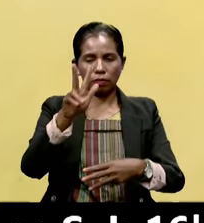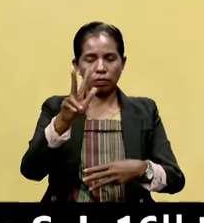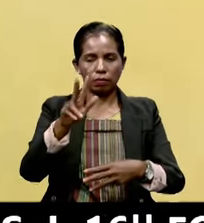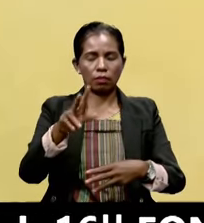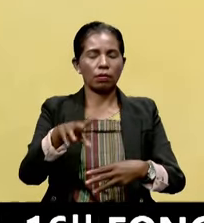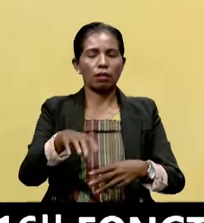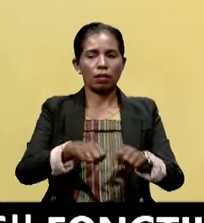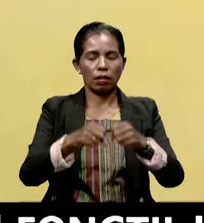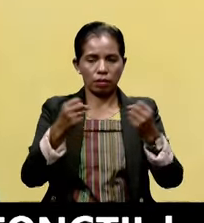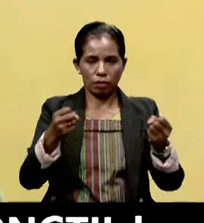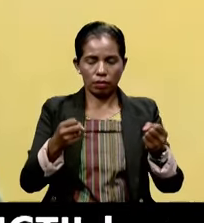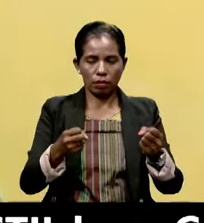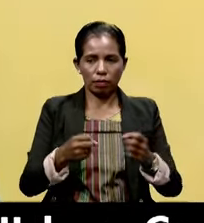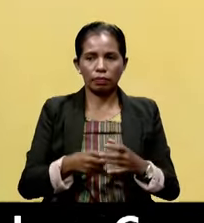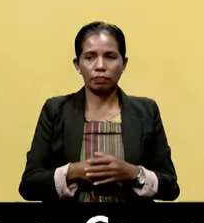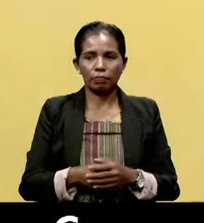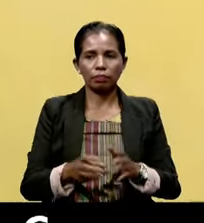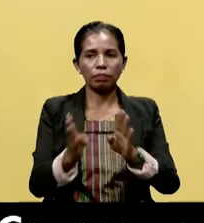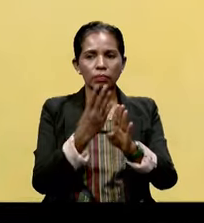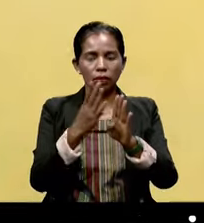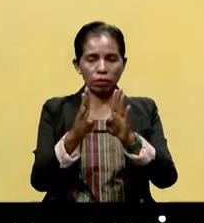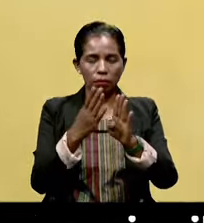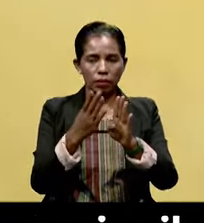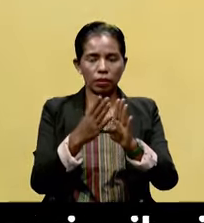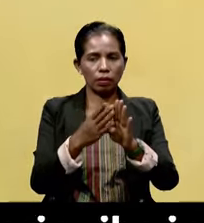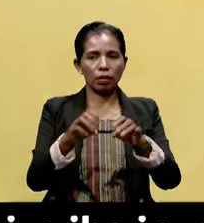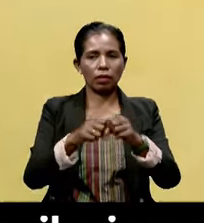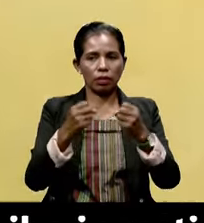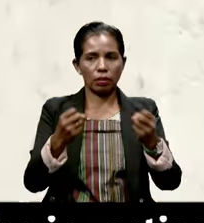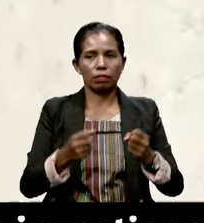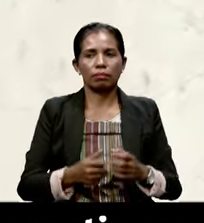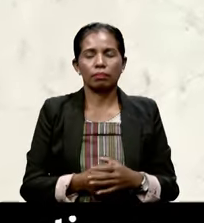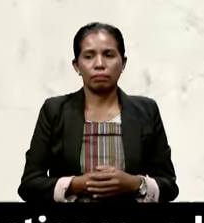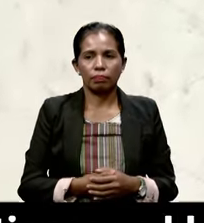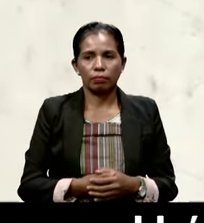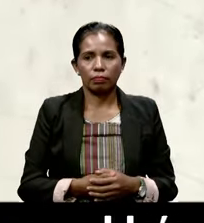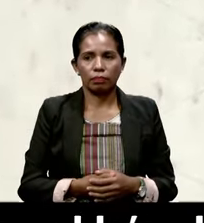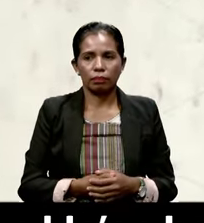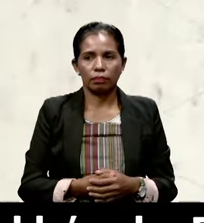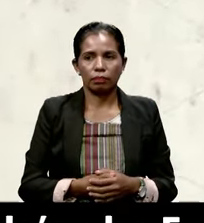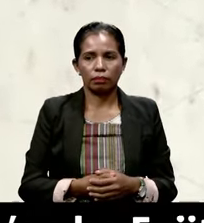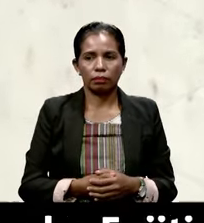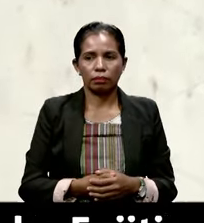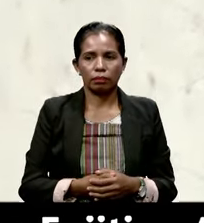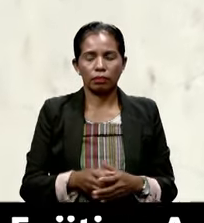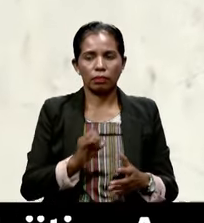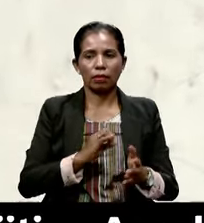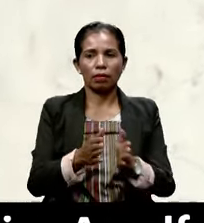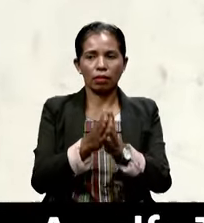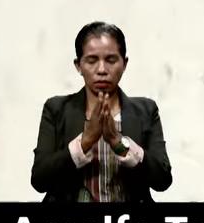tolu pois ya tambe orang matan sirane nema sirah lu rahun oke sudah maleten au su